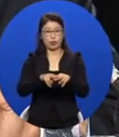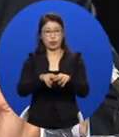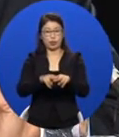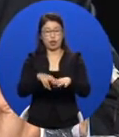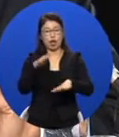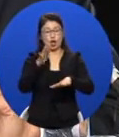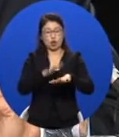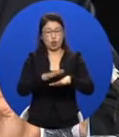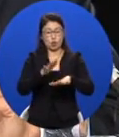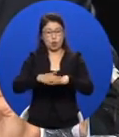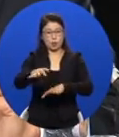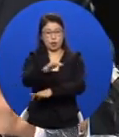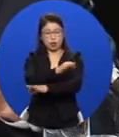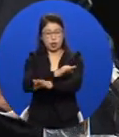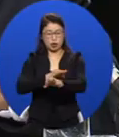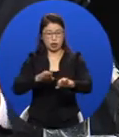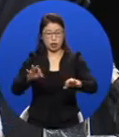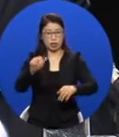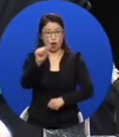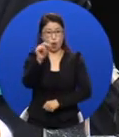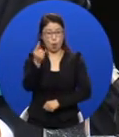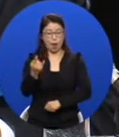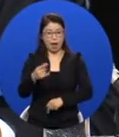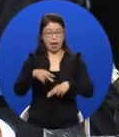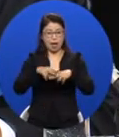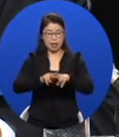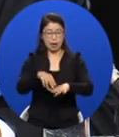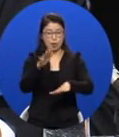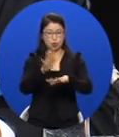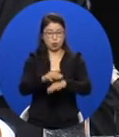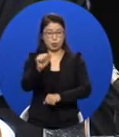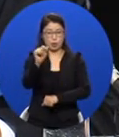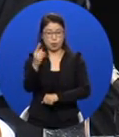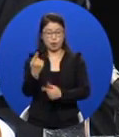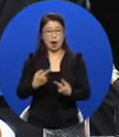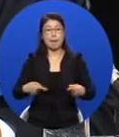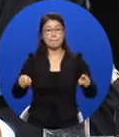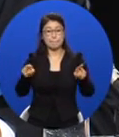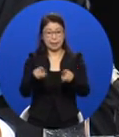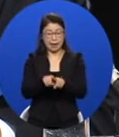농업 경영인회와 남원읍 농민회와 함께